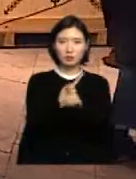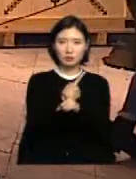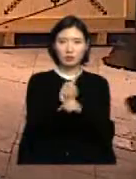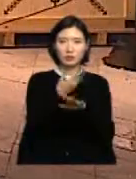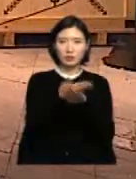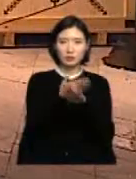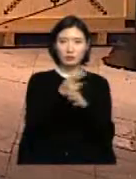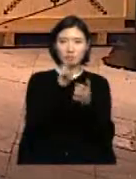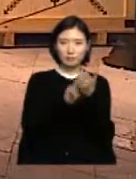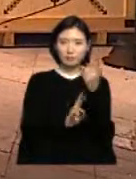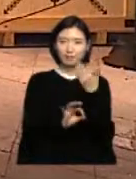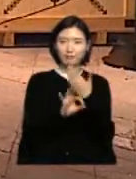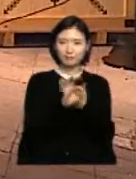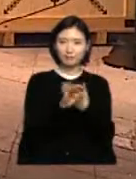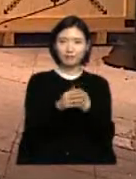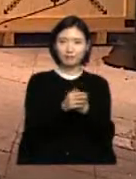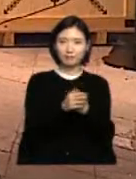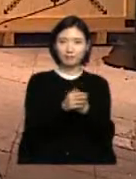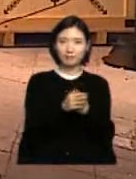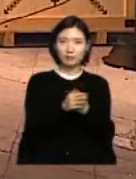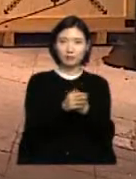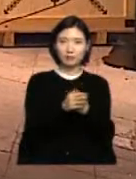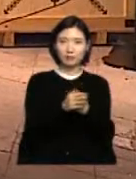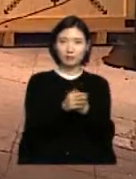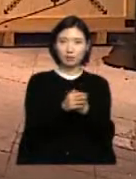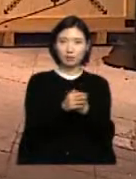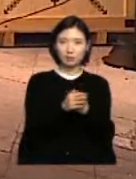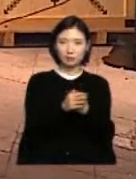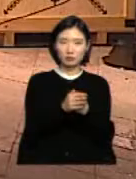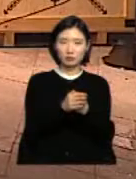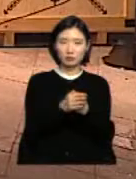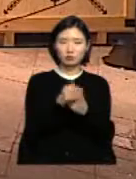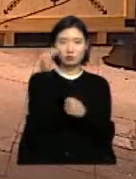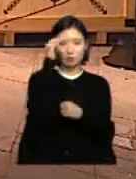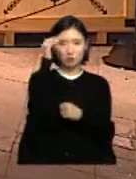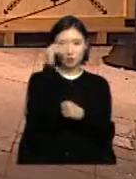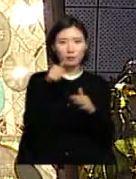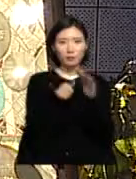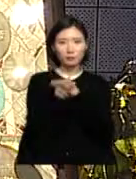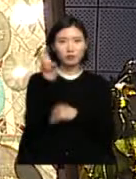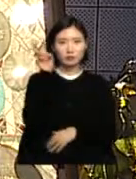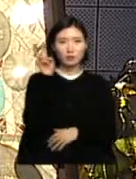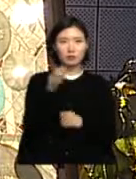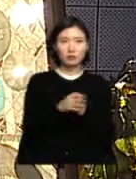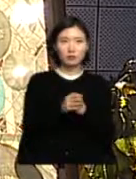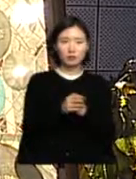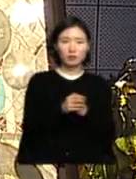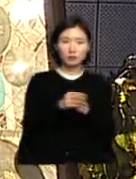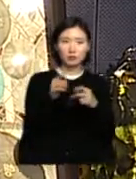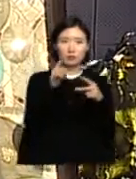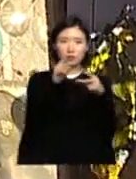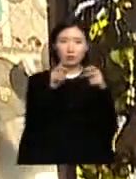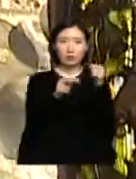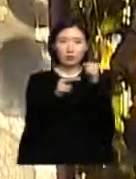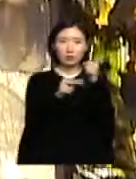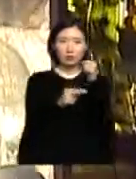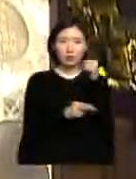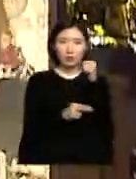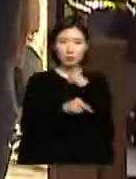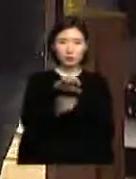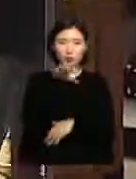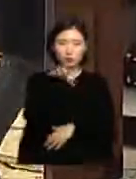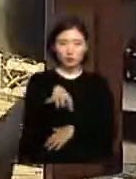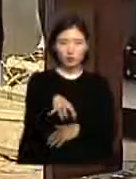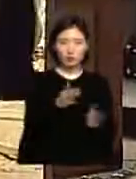판매하면은 한 번쯤 구경이라도 충분히 가볼 수 있을 것 같아요. 동대문 디자인 플라자에 마련된